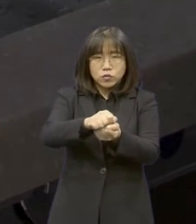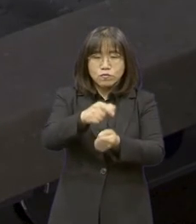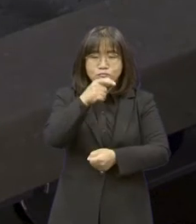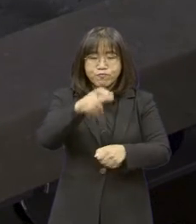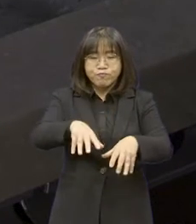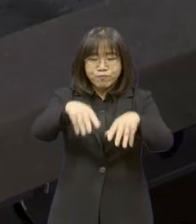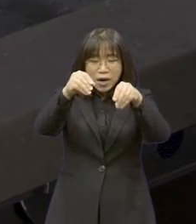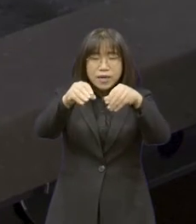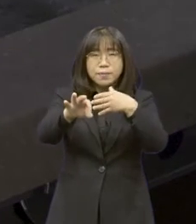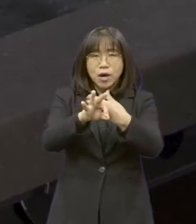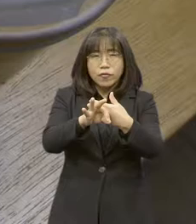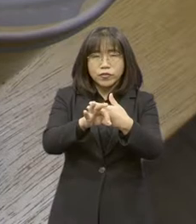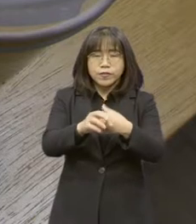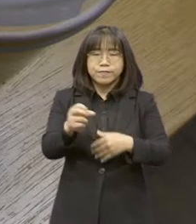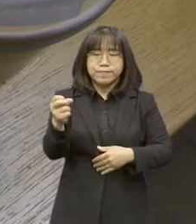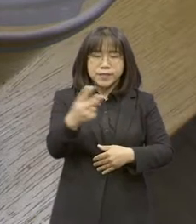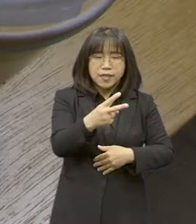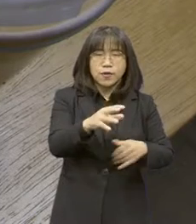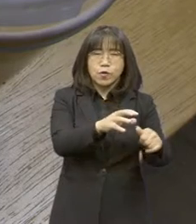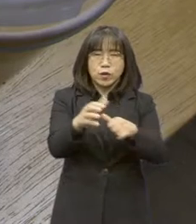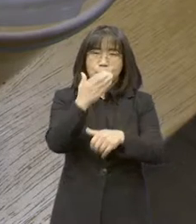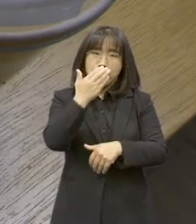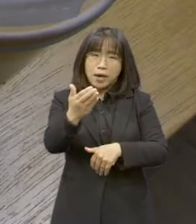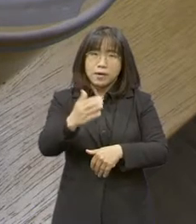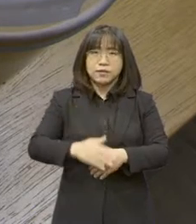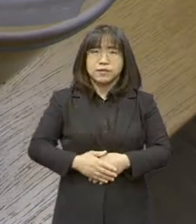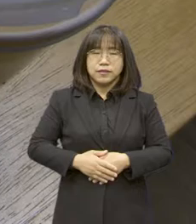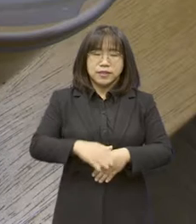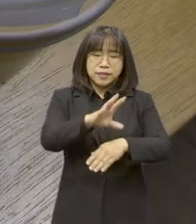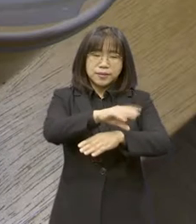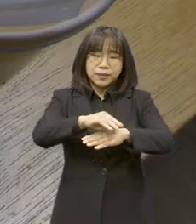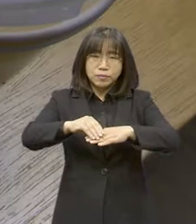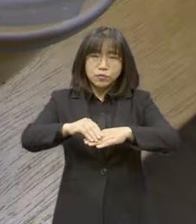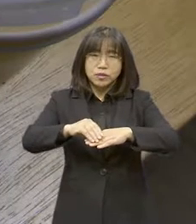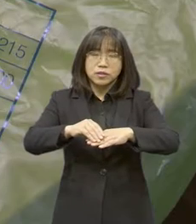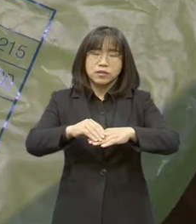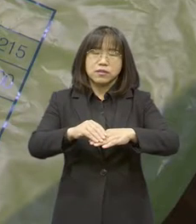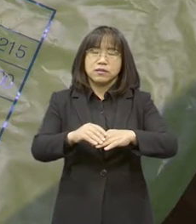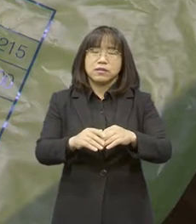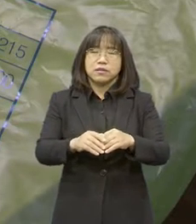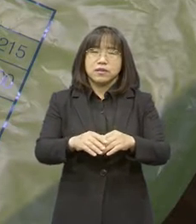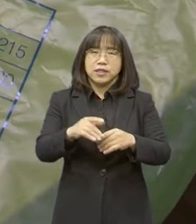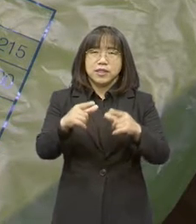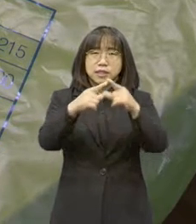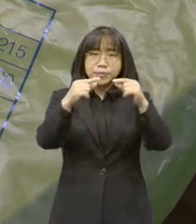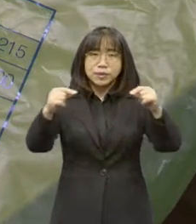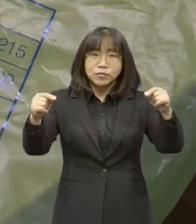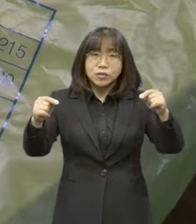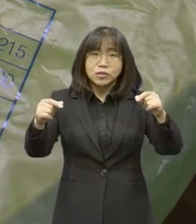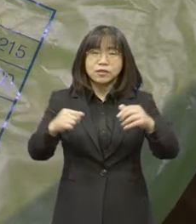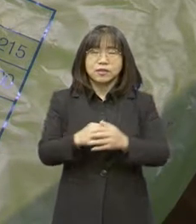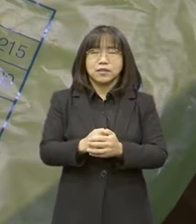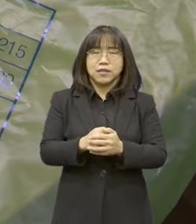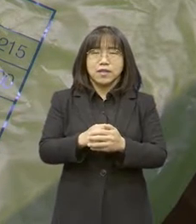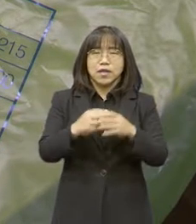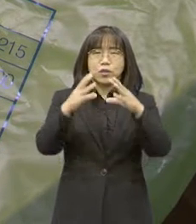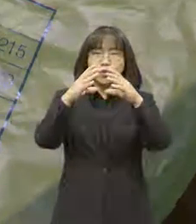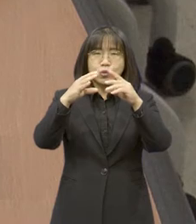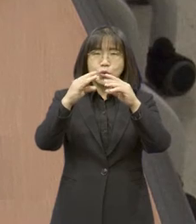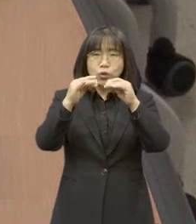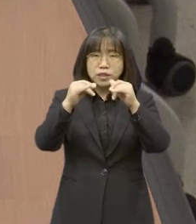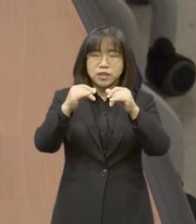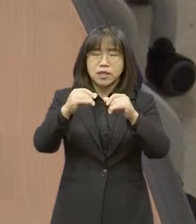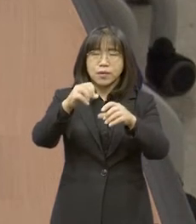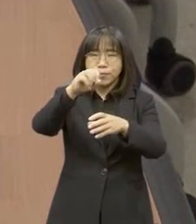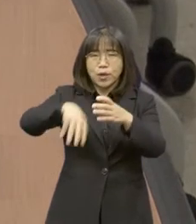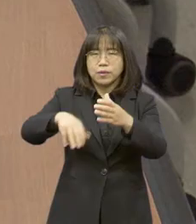재활용이 가능하고 음식물이 제거되지 않은 경우에는 일반 쓰레기로 종량제 봉투에 담아 버려야 합니다